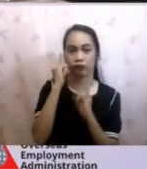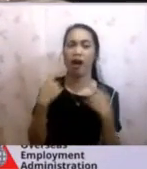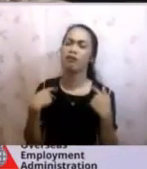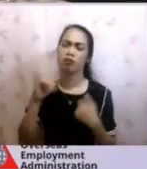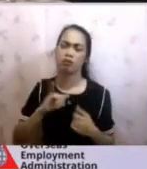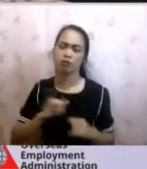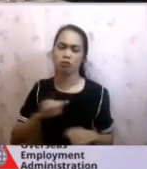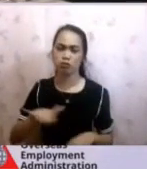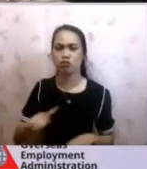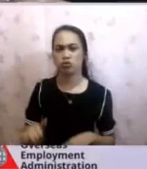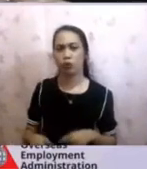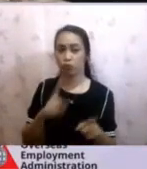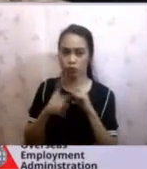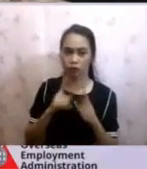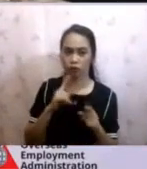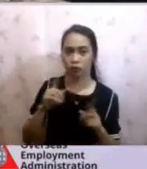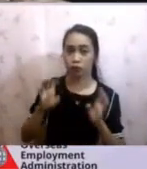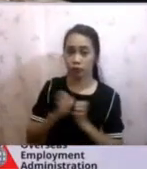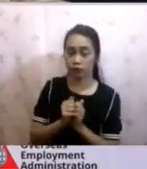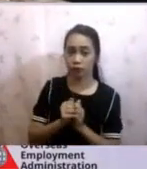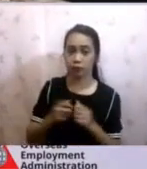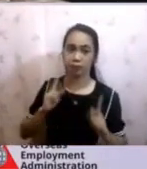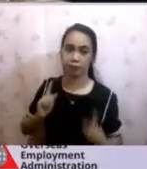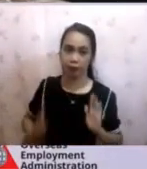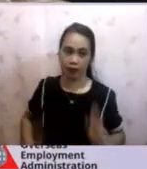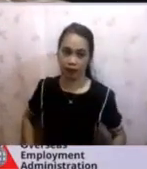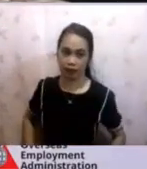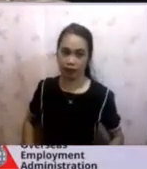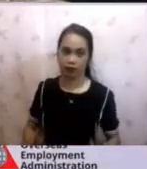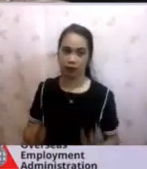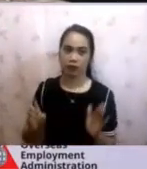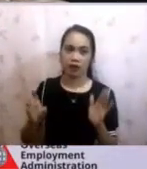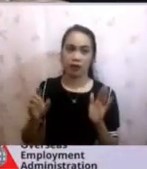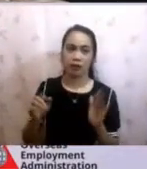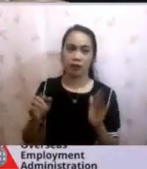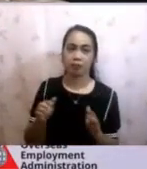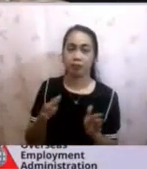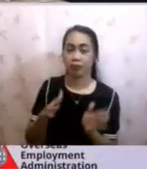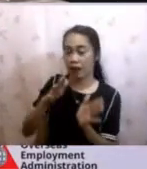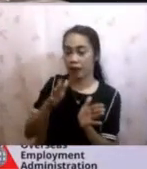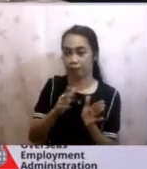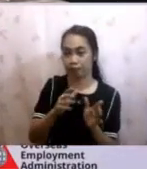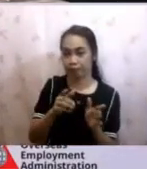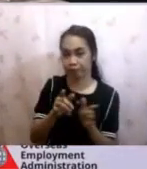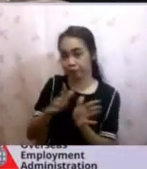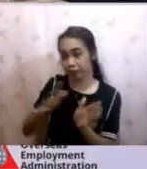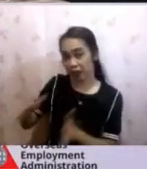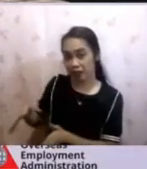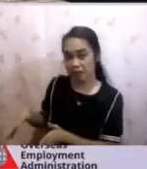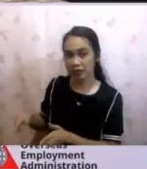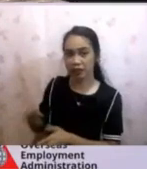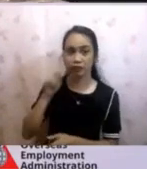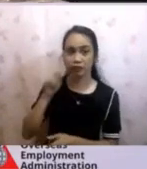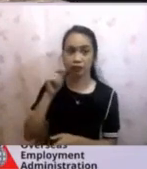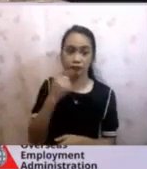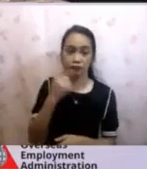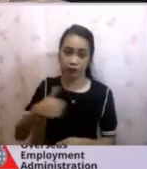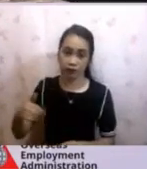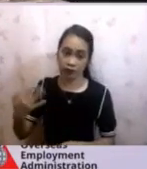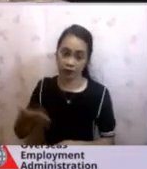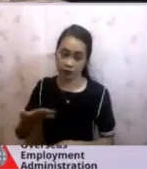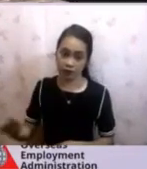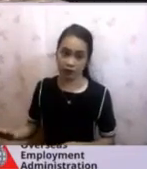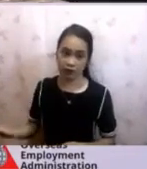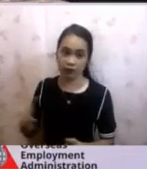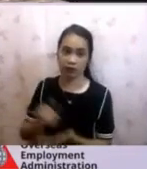okay? Aside from the things that you will answer, the way you answer is also important. And how you behave